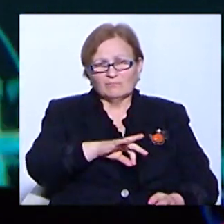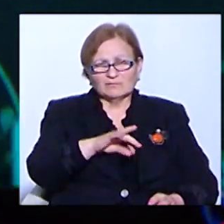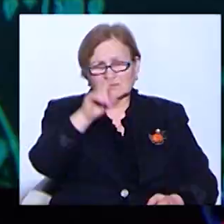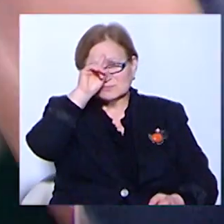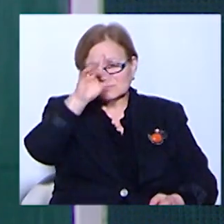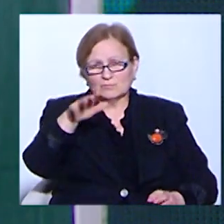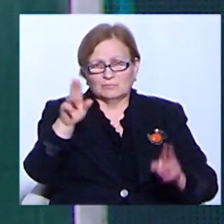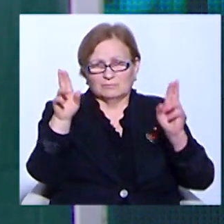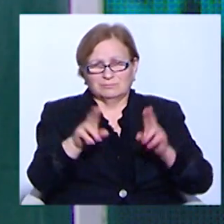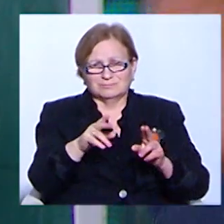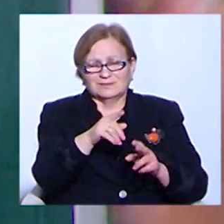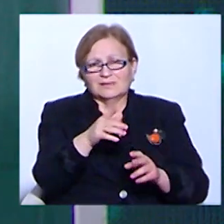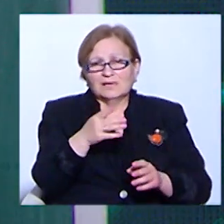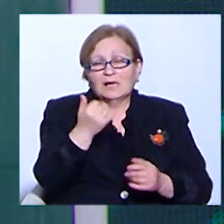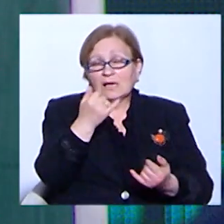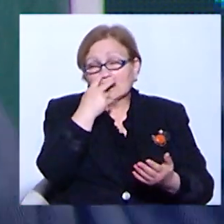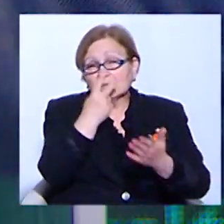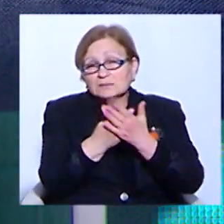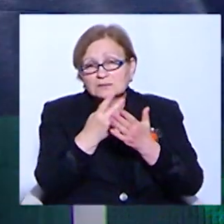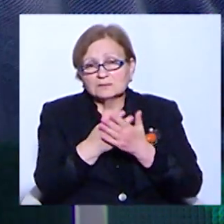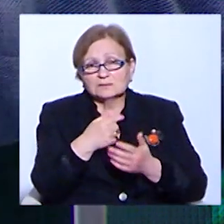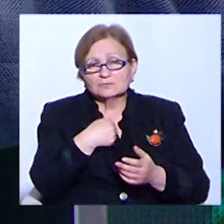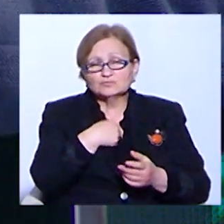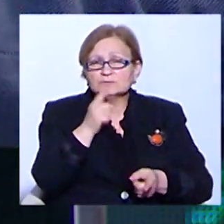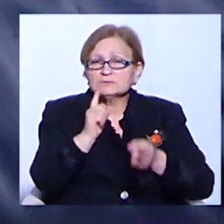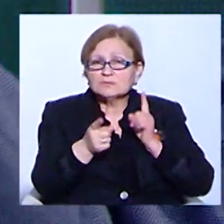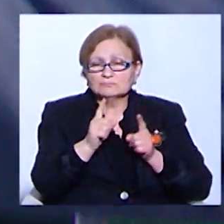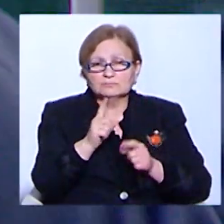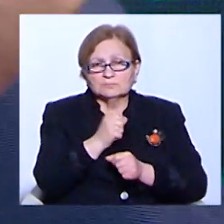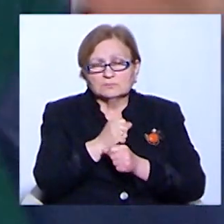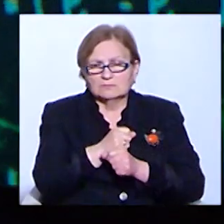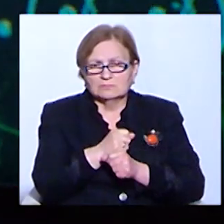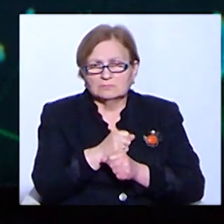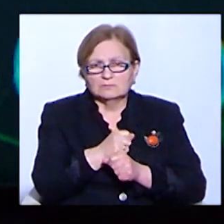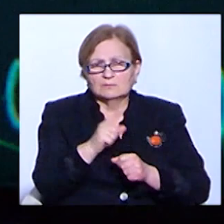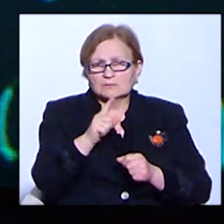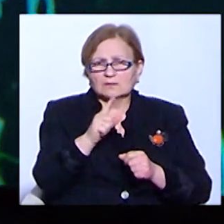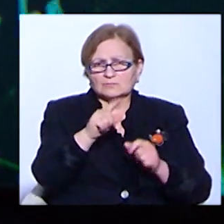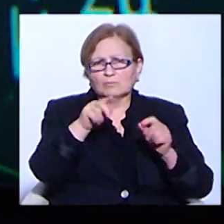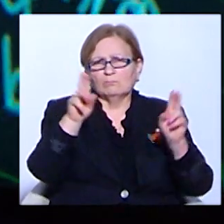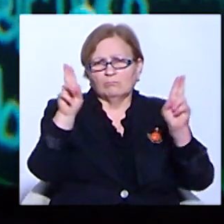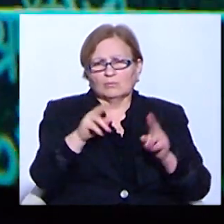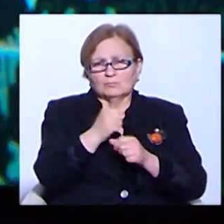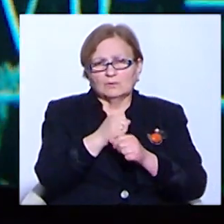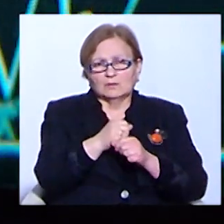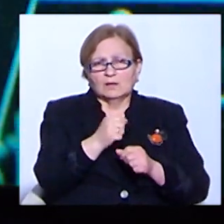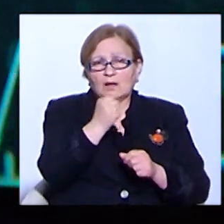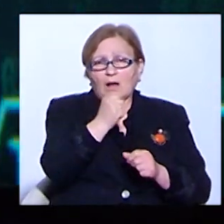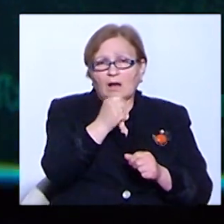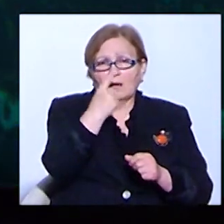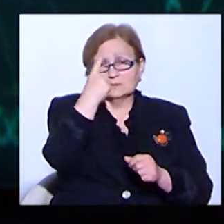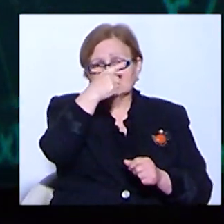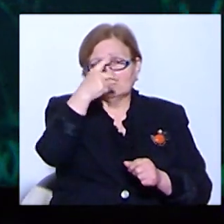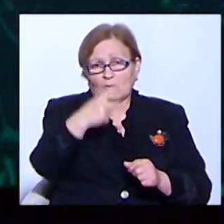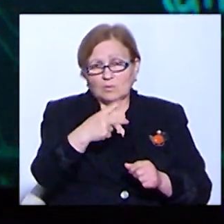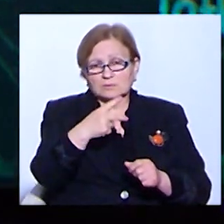ფორმულა რაციონალური რიცხვისთვის. ახლა დავაკვირდეთ, რა გავაკეთეთ სინამდვილეში ამას იმის გარდა რომ ფორმულა გამოვიყენეთ. ჩვენ ა ხარისხად 1/2